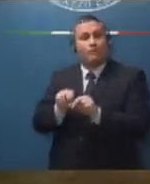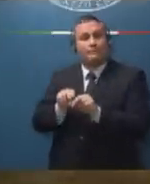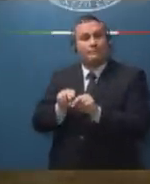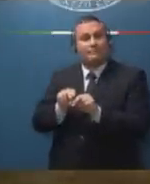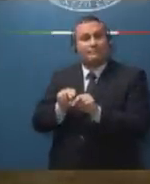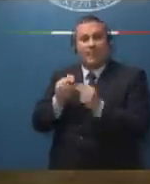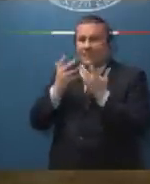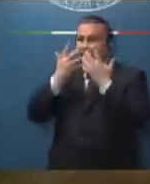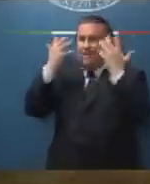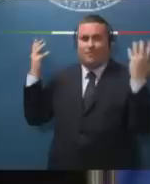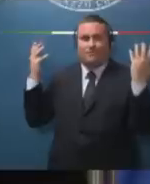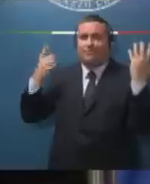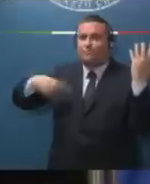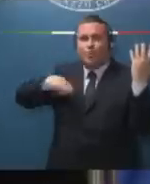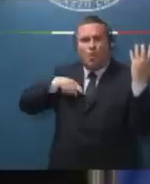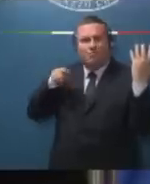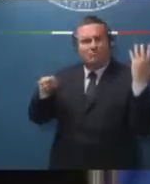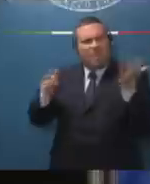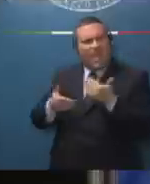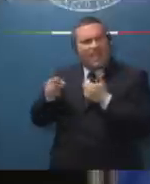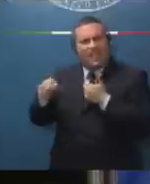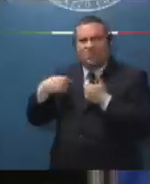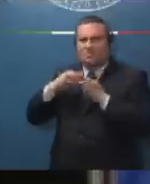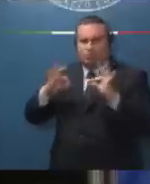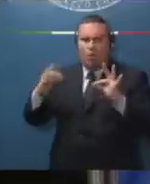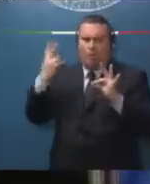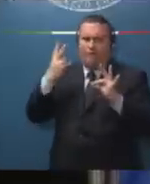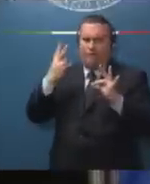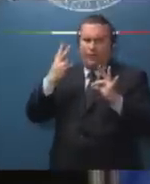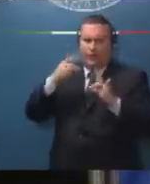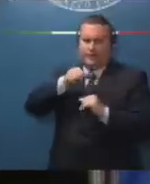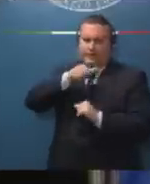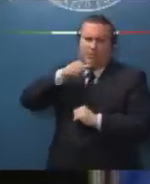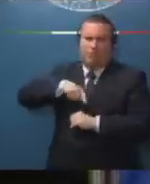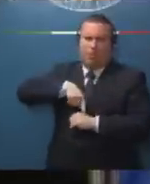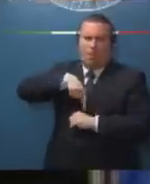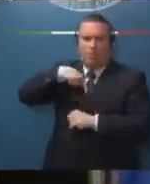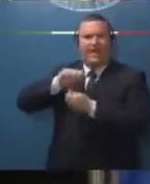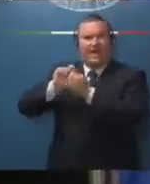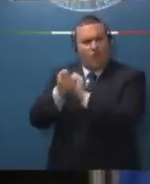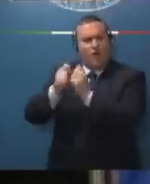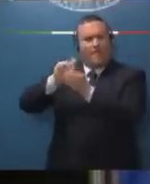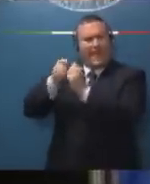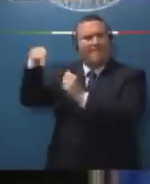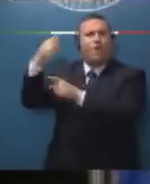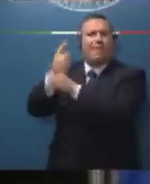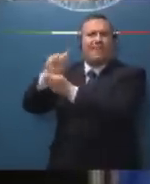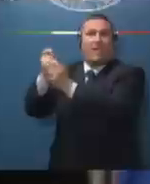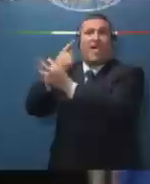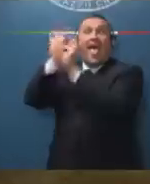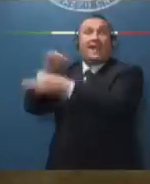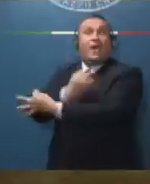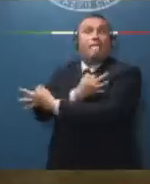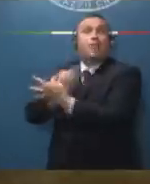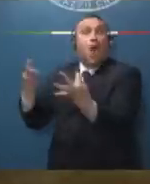a disposizione per aiutarli in questo paziente lavoro di riforme che vale la pena di notarlo